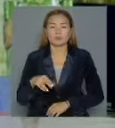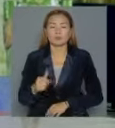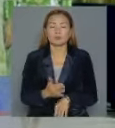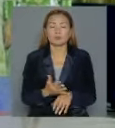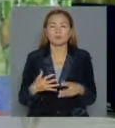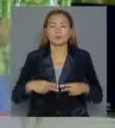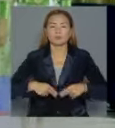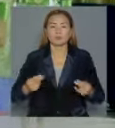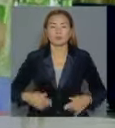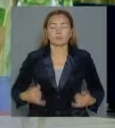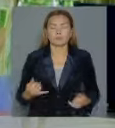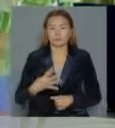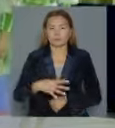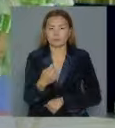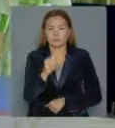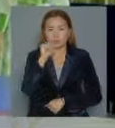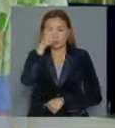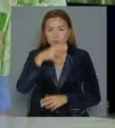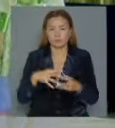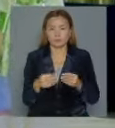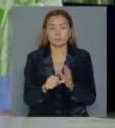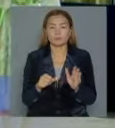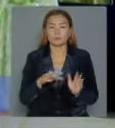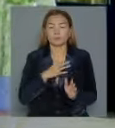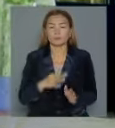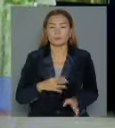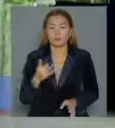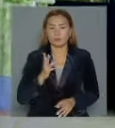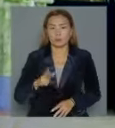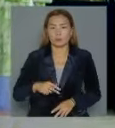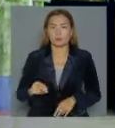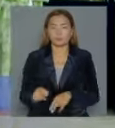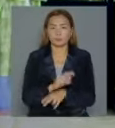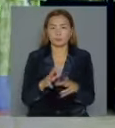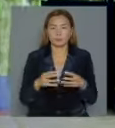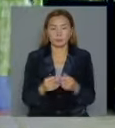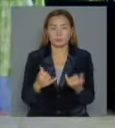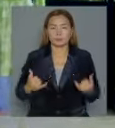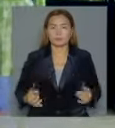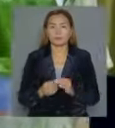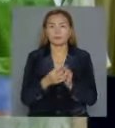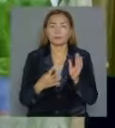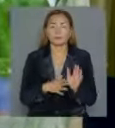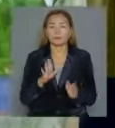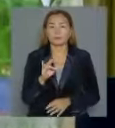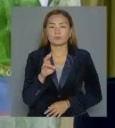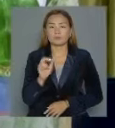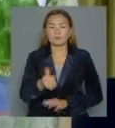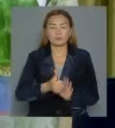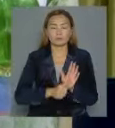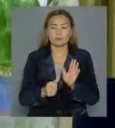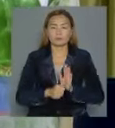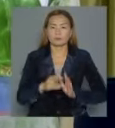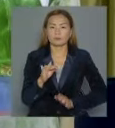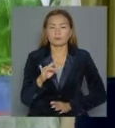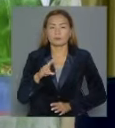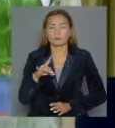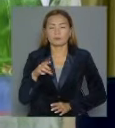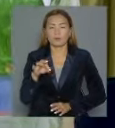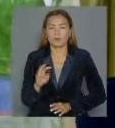отау құрғандарына 41 жыл, жанұяда 6 ұл мен 1 қыз тәрбиелеп өсірген отбасы бүгінде 19 немере мен 6 жиеннің қызығын